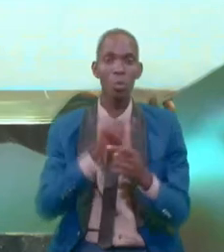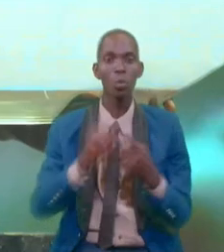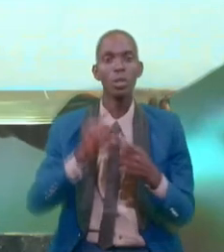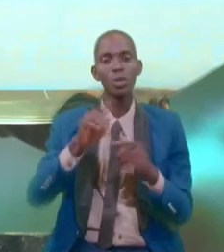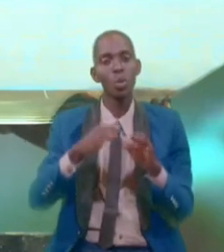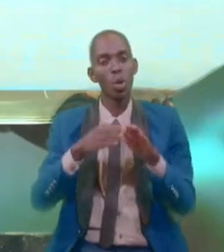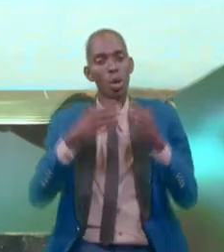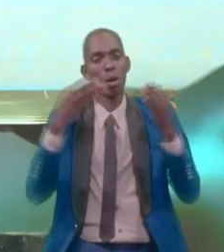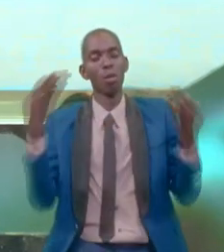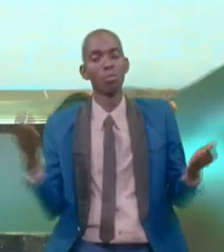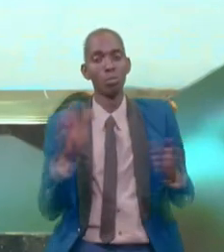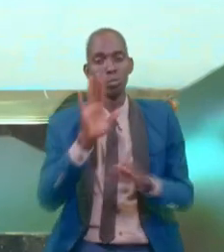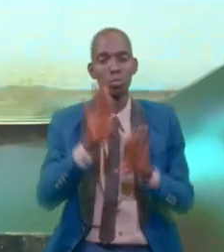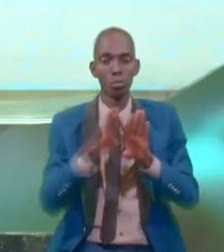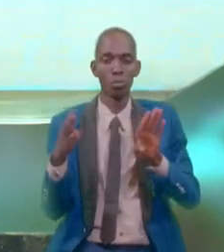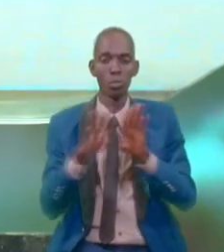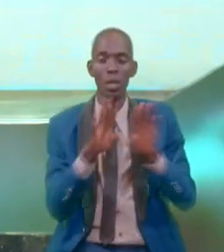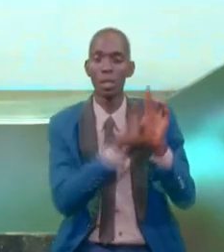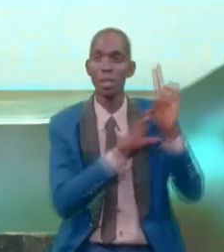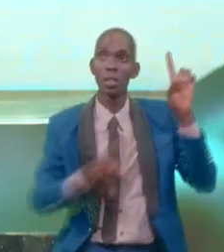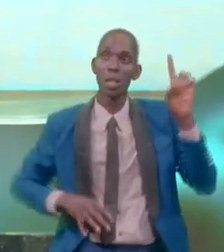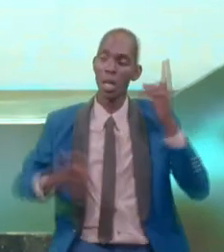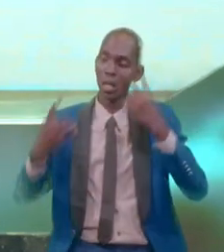Lorsque vous ouvrez la porte et que Christ entre en vous,